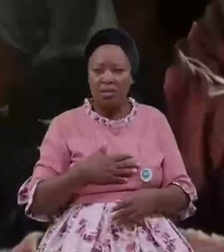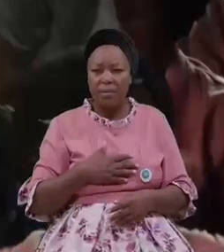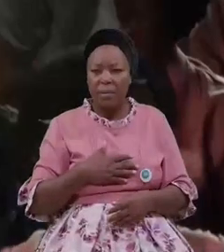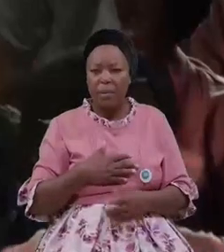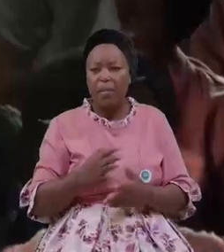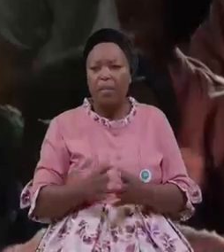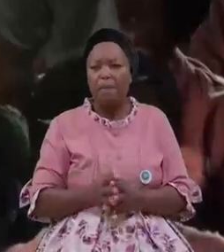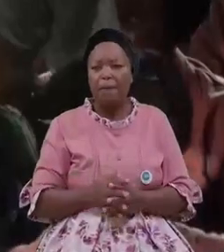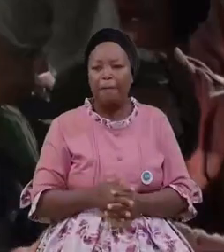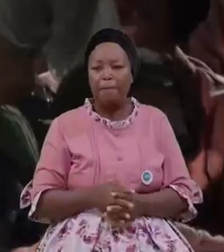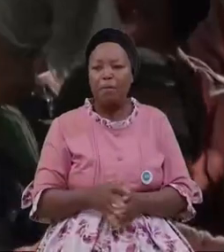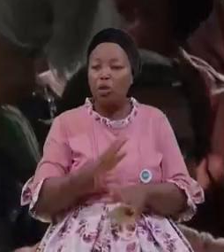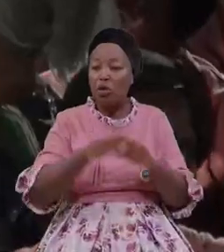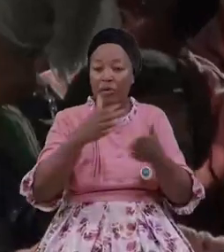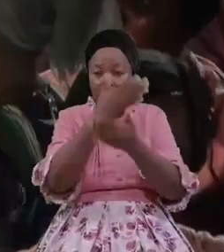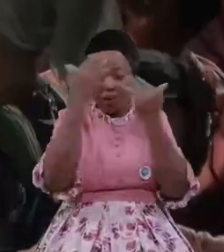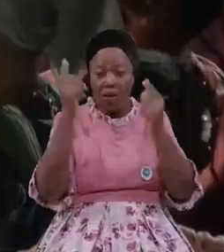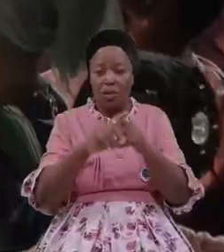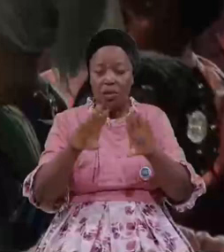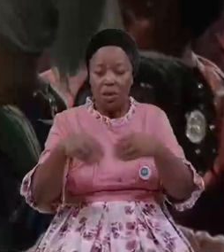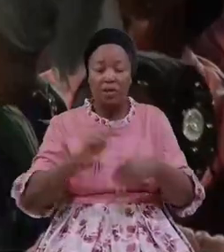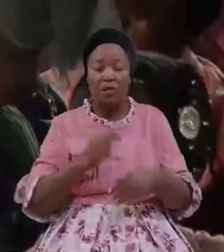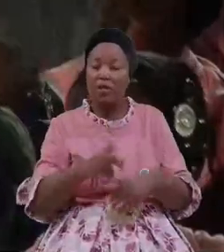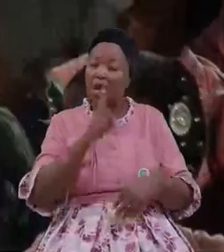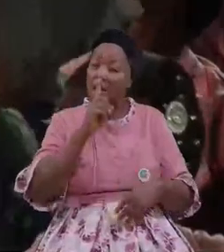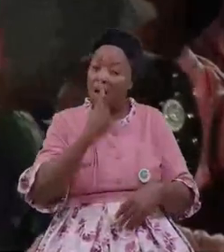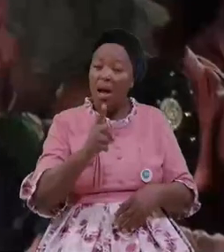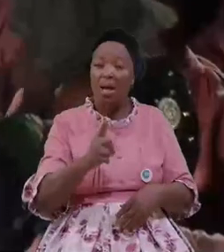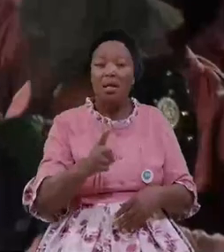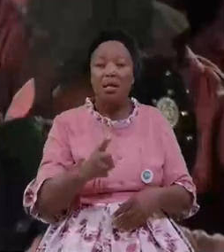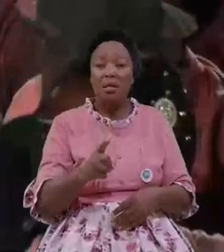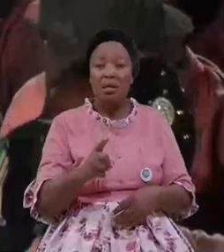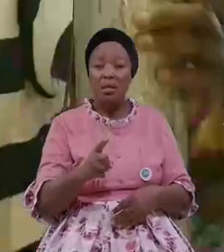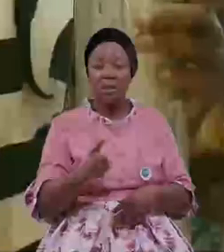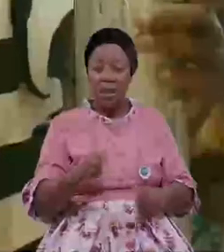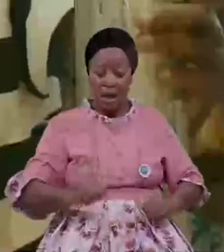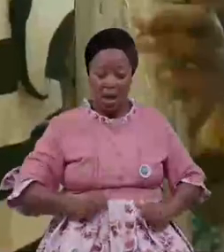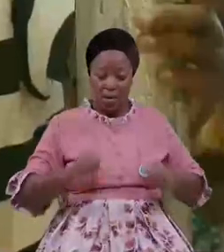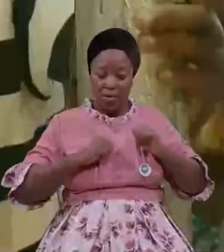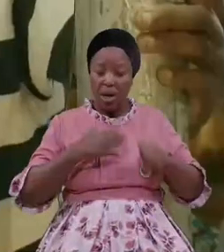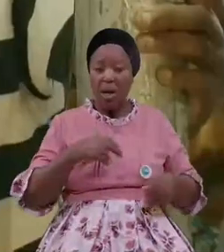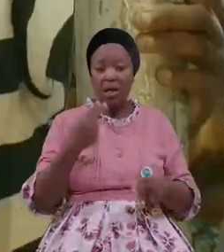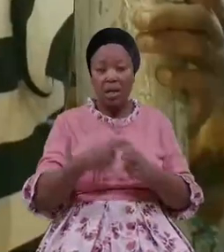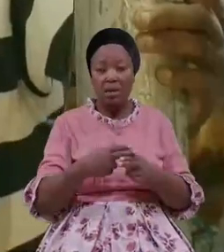don't forget to give us accurate data so be able to help